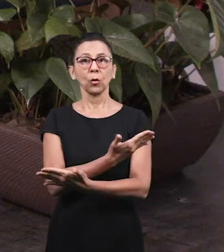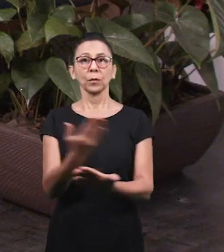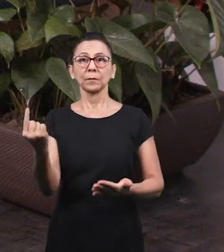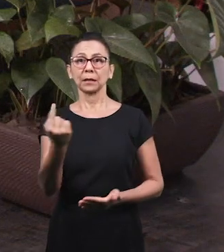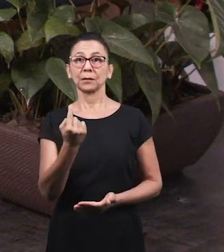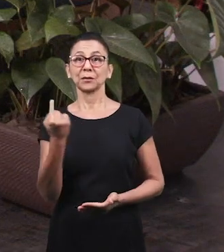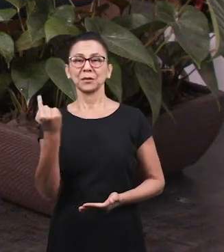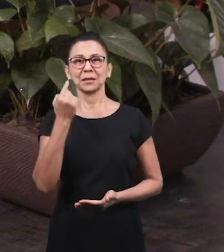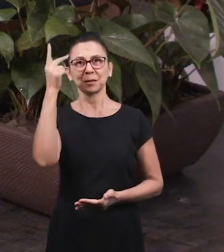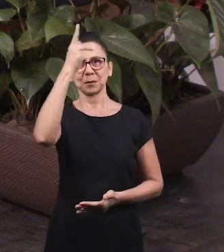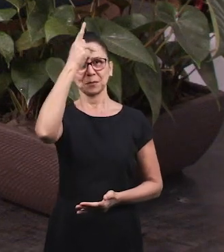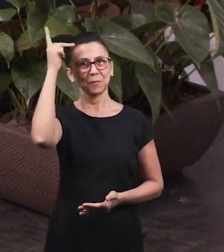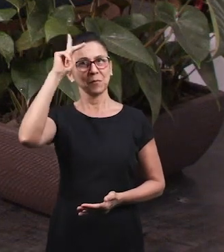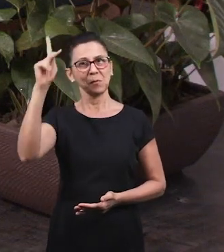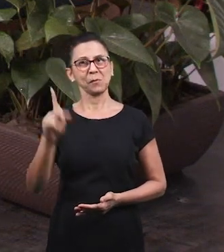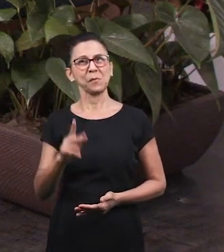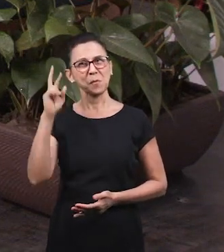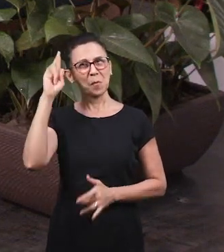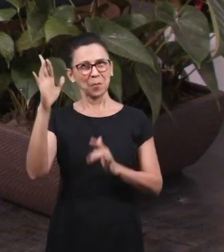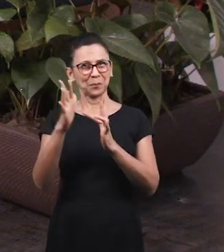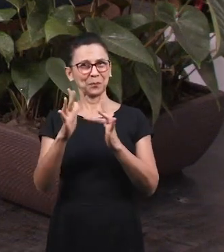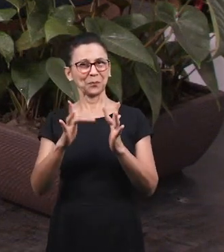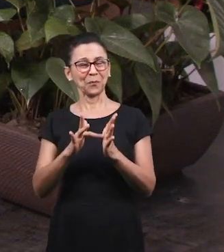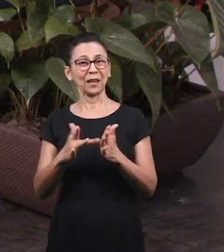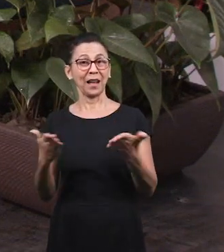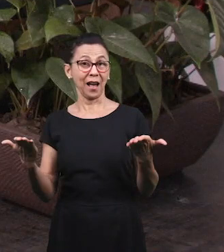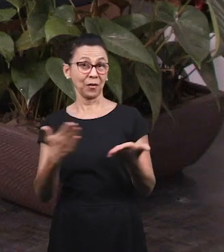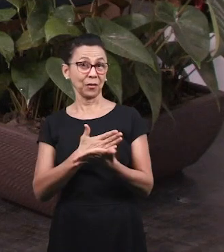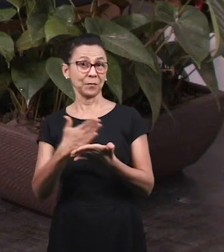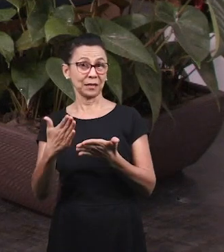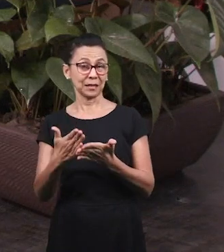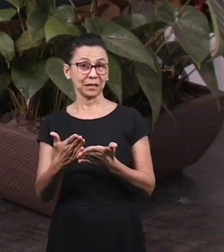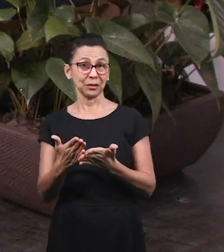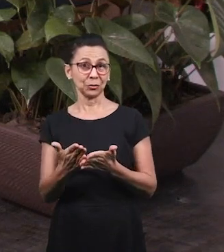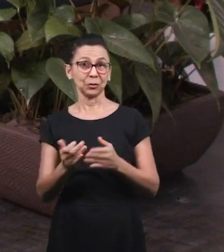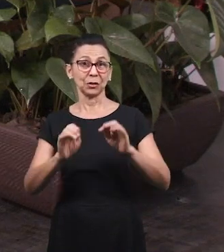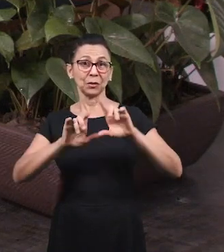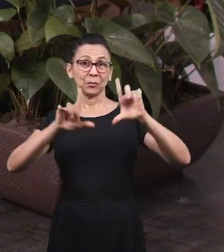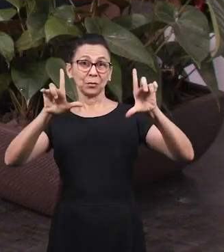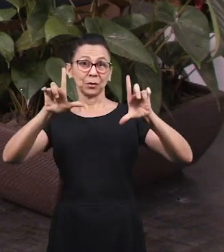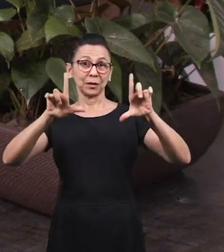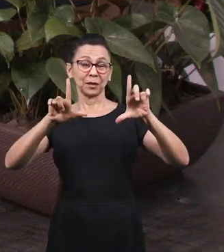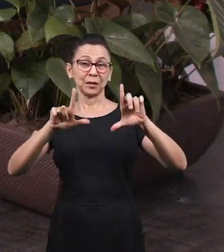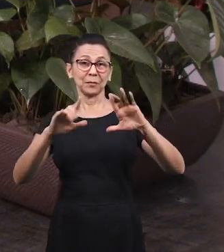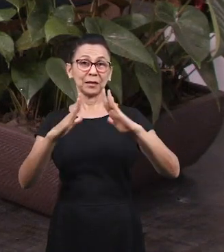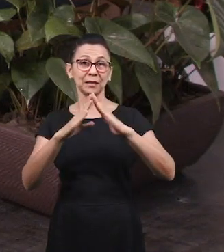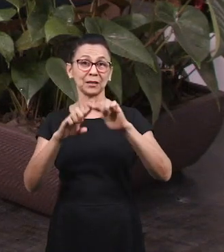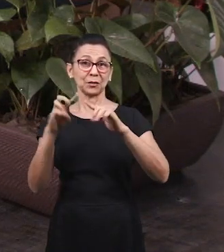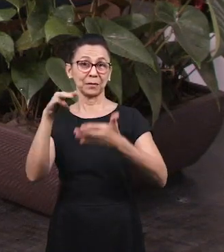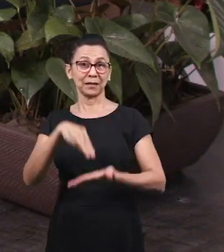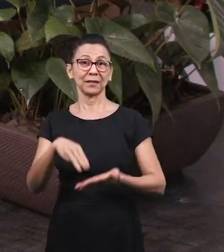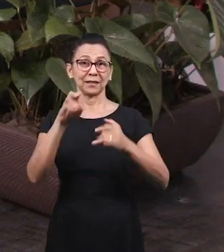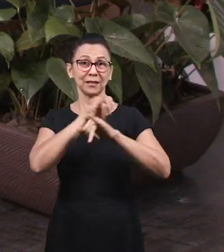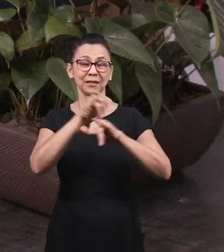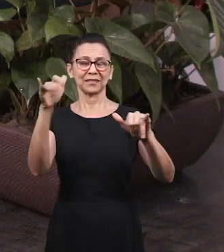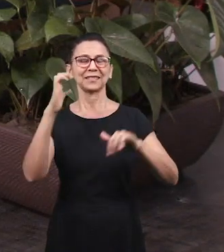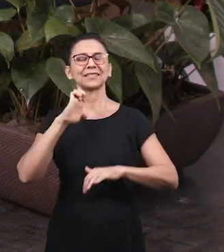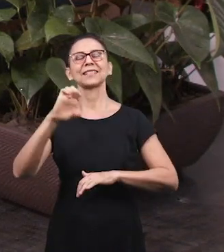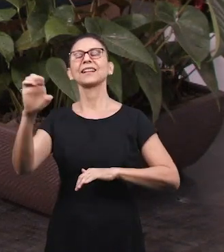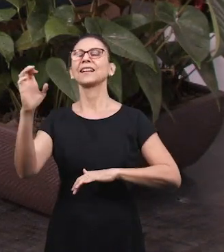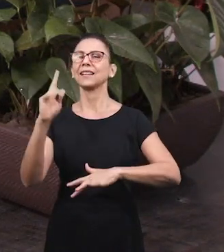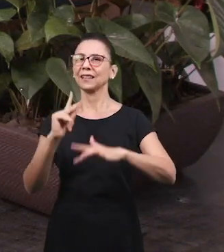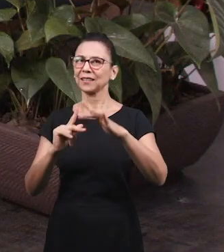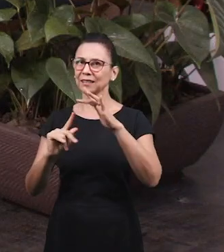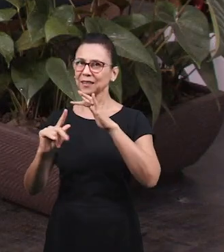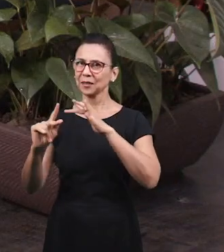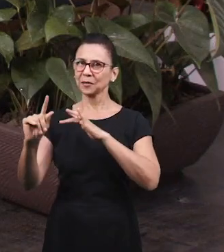Je salue à tous dans la paix du Seigneur Jésus. Nous commençons encore une édition de l'Église chrétienne Maranatha en annonçant